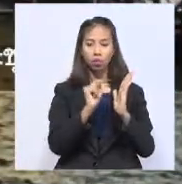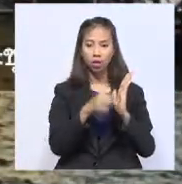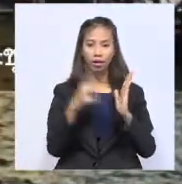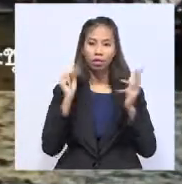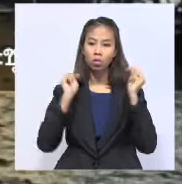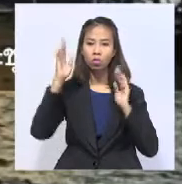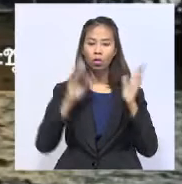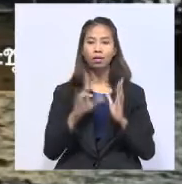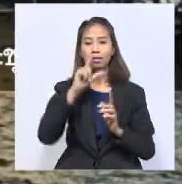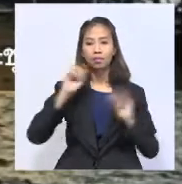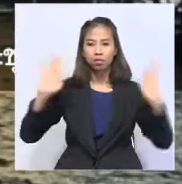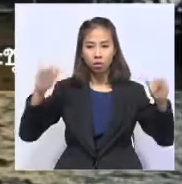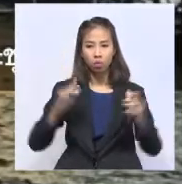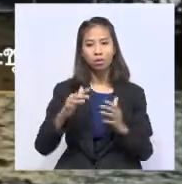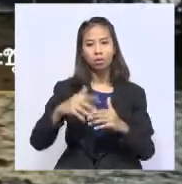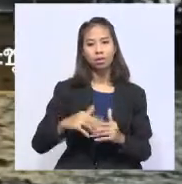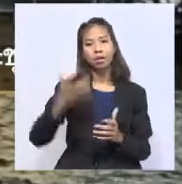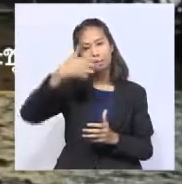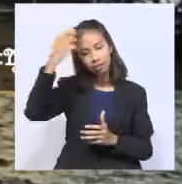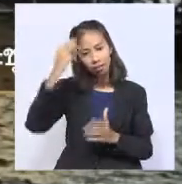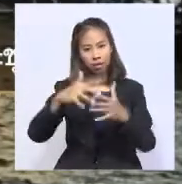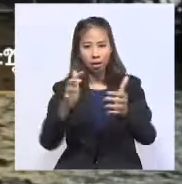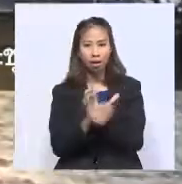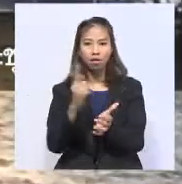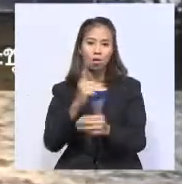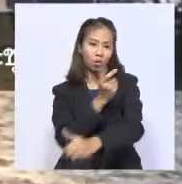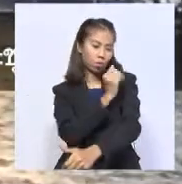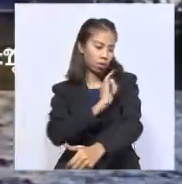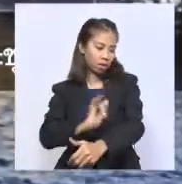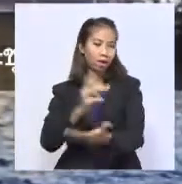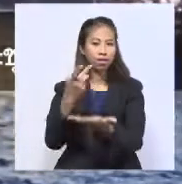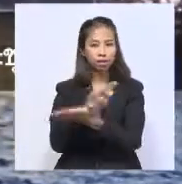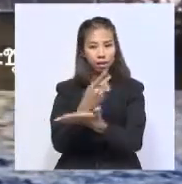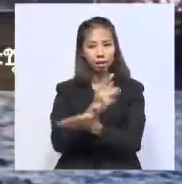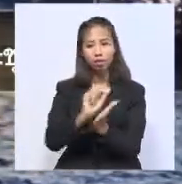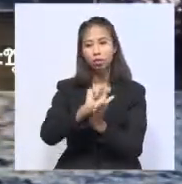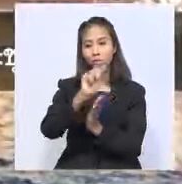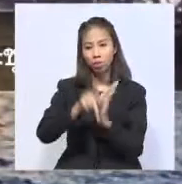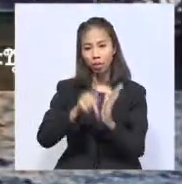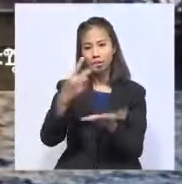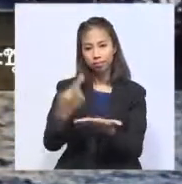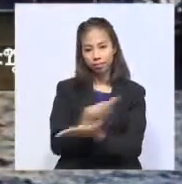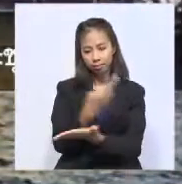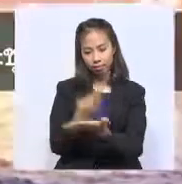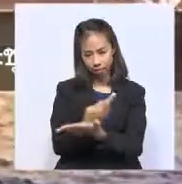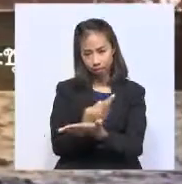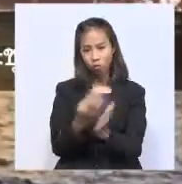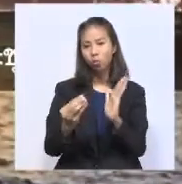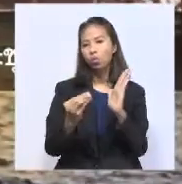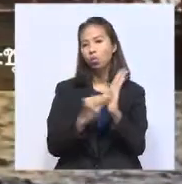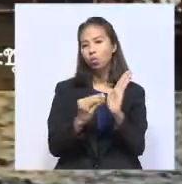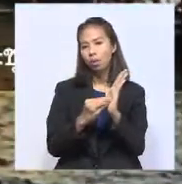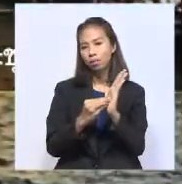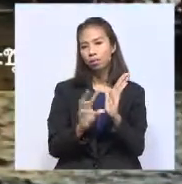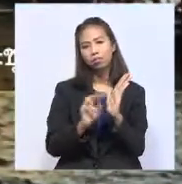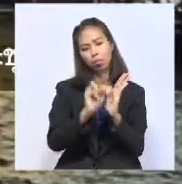วรรค์ชัยนาทสิงห์บุรีอ่างทองพระนครศรีอยุธยากาญจนบุรีสุพรรณบุรีราชบุรีรวมทั้งกรุงเ